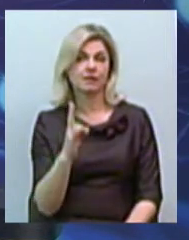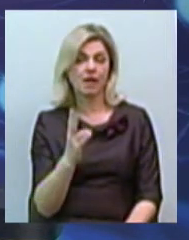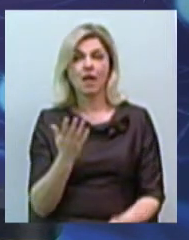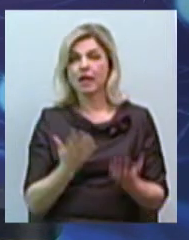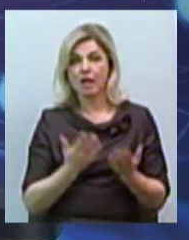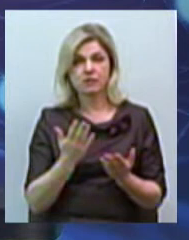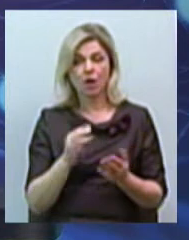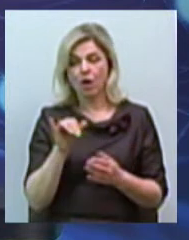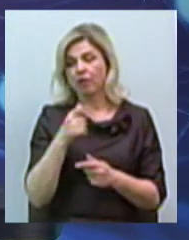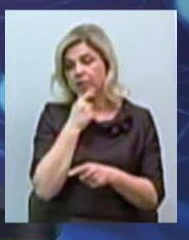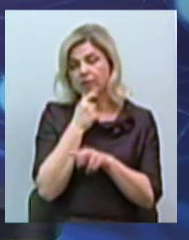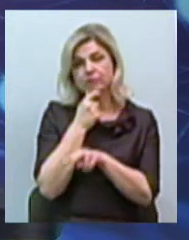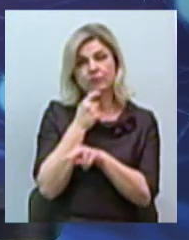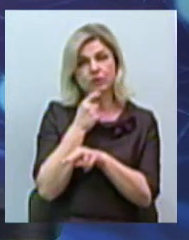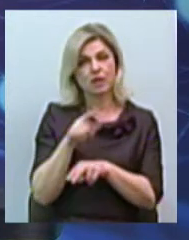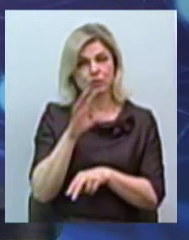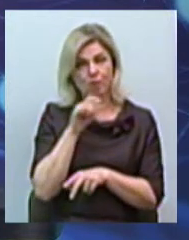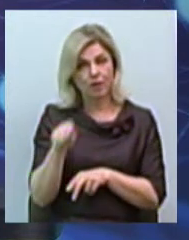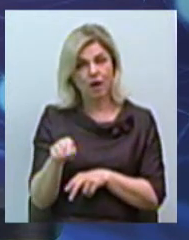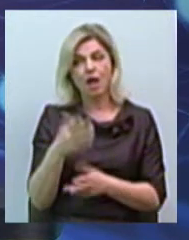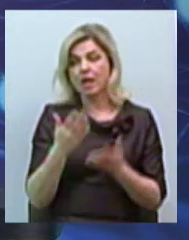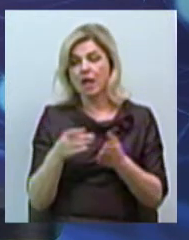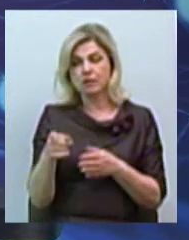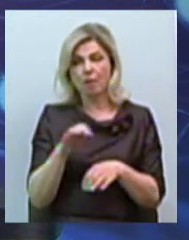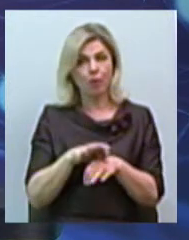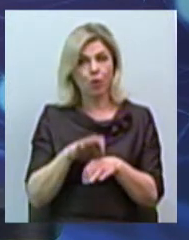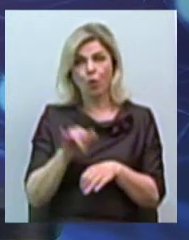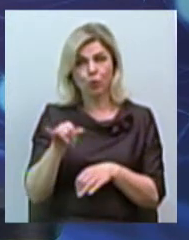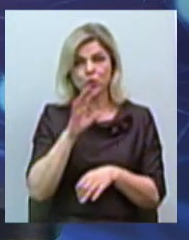з'являється ніяких симптомів, її вакцинують і